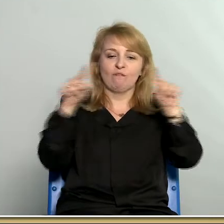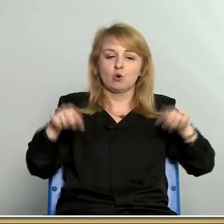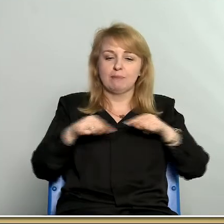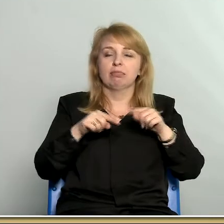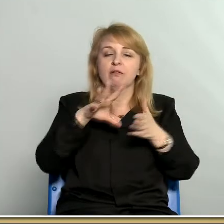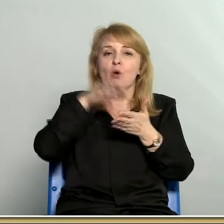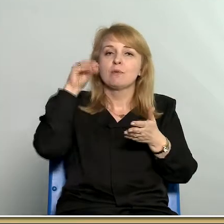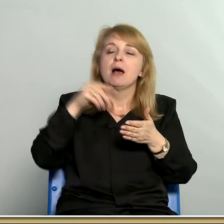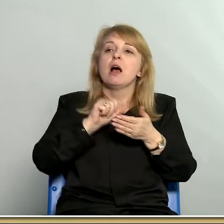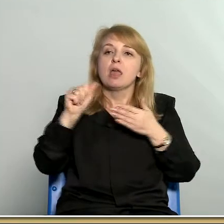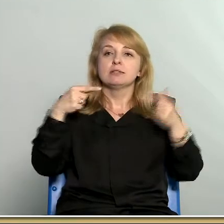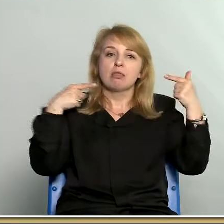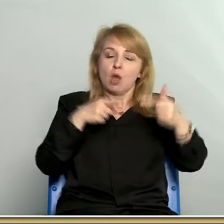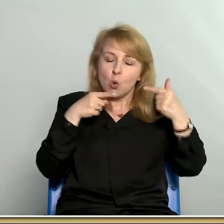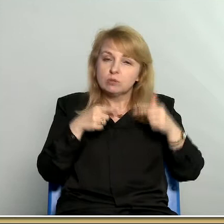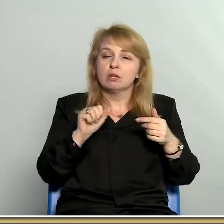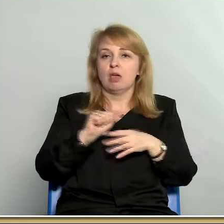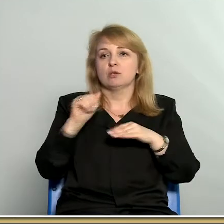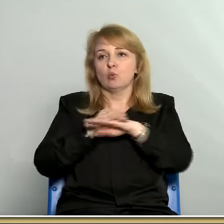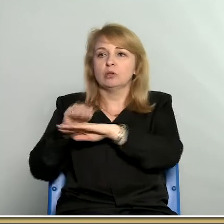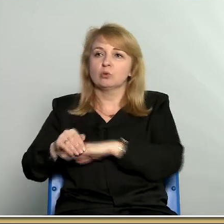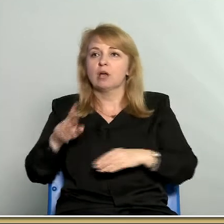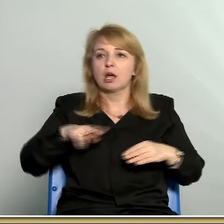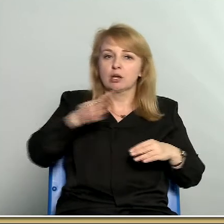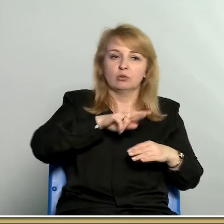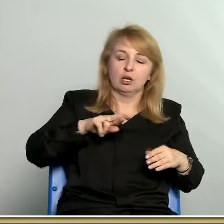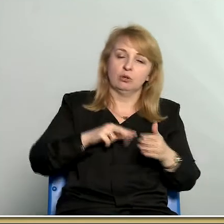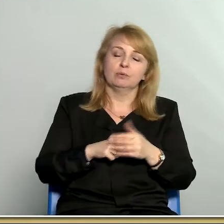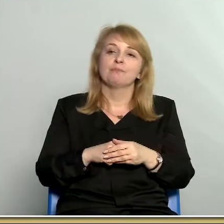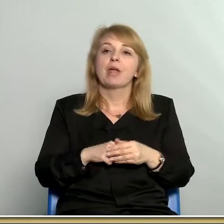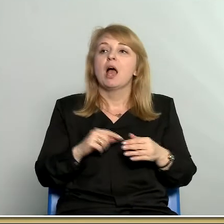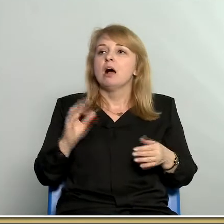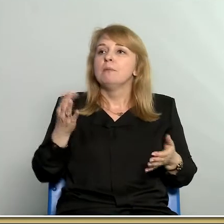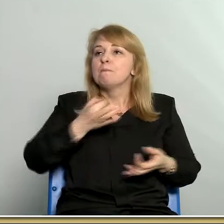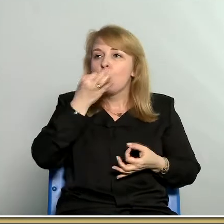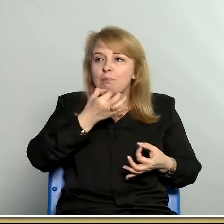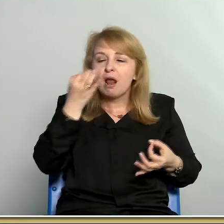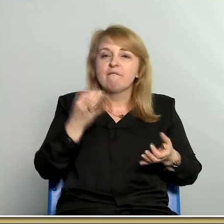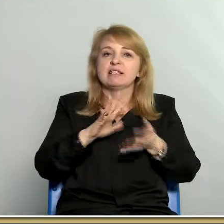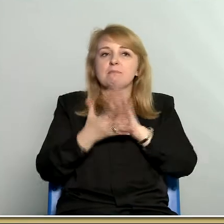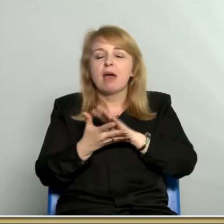i uzgadniane z regionami. Jeżeli chodzi o rewitalizację, to tutaj